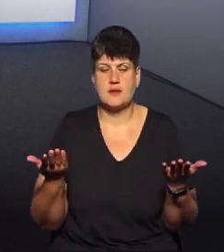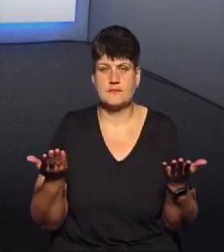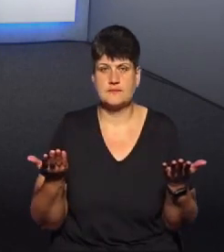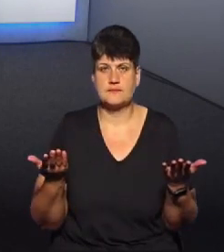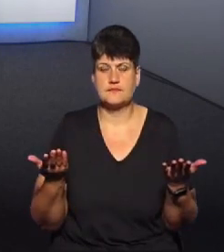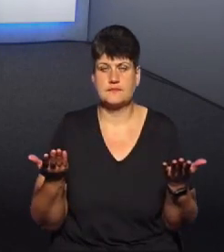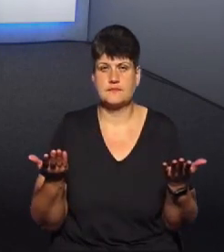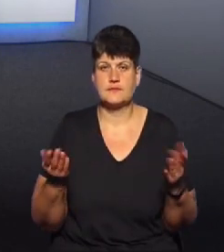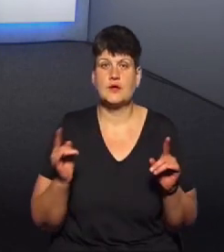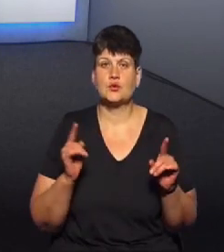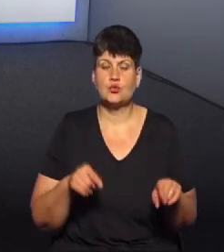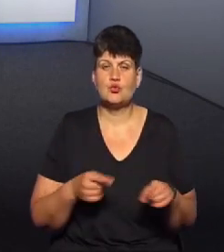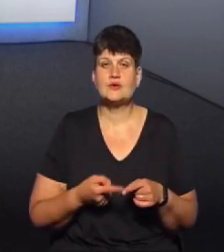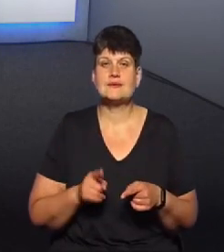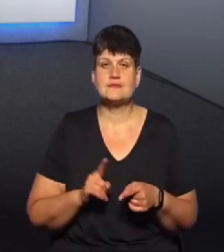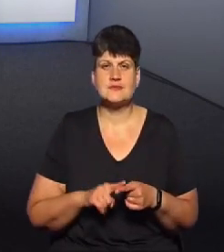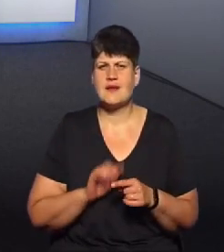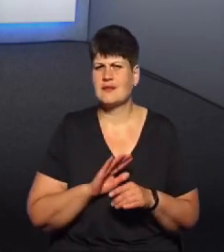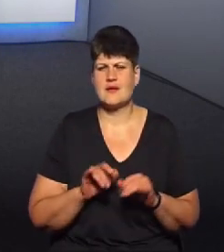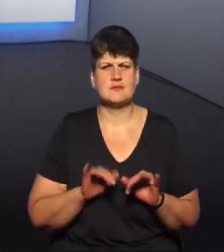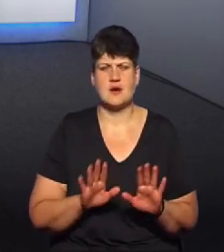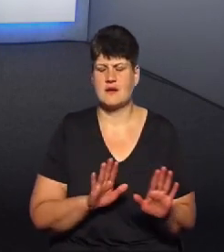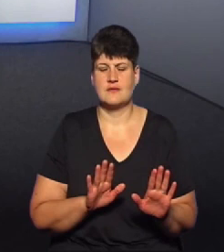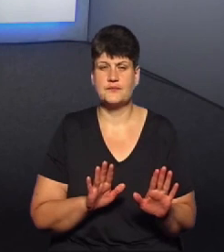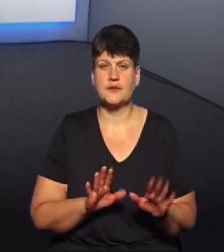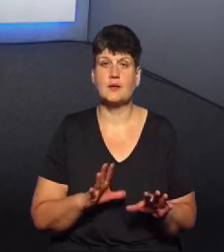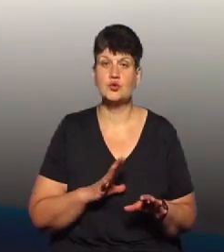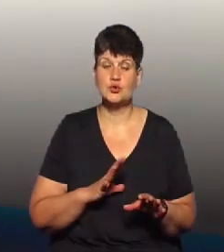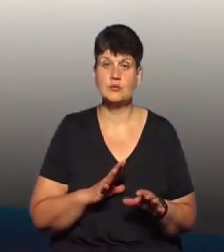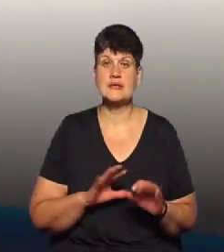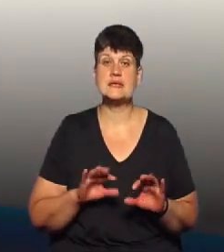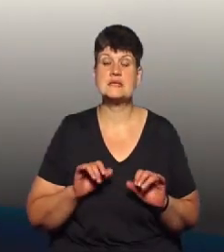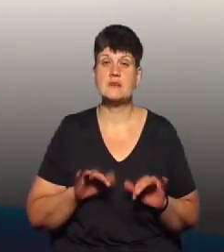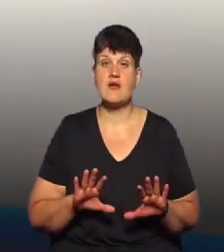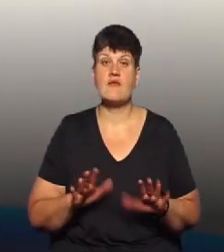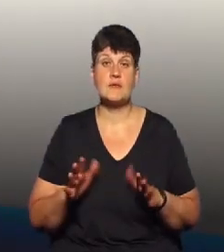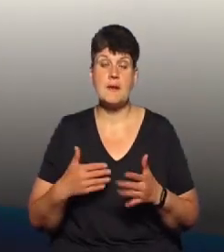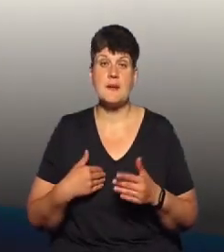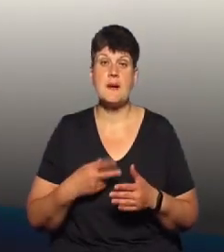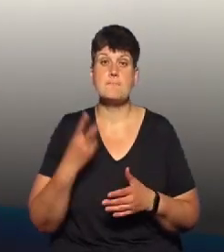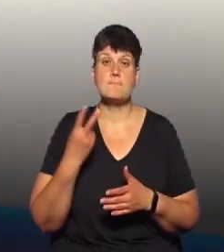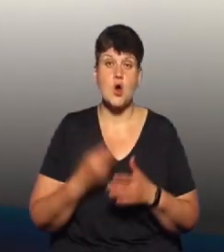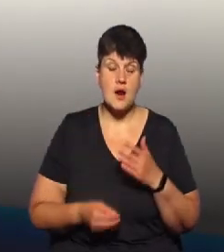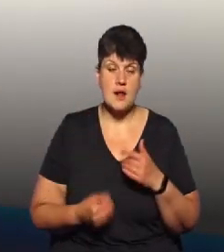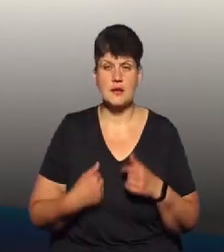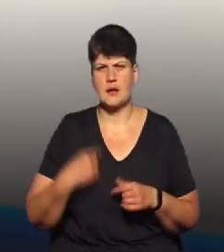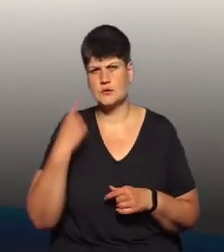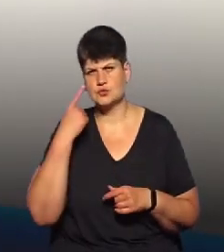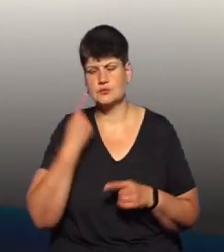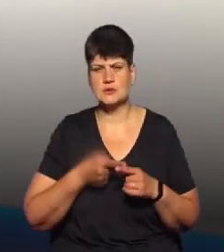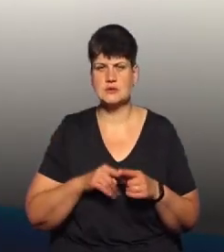Тому це не справа випадку. Було б, напевно, справа випадку, якби ми програли. Я думаю, що це було б менш